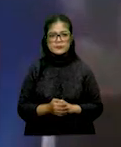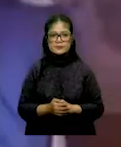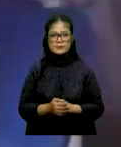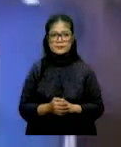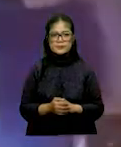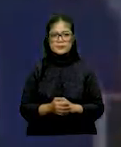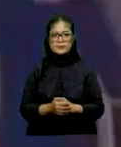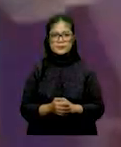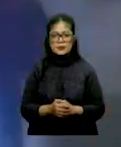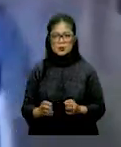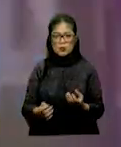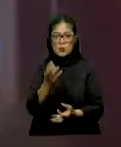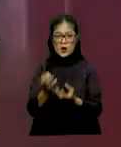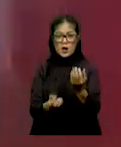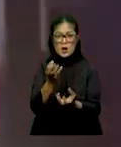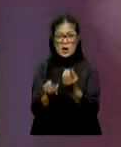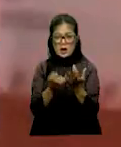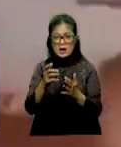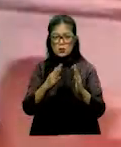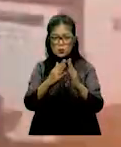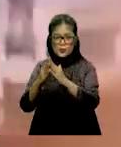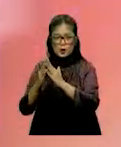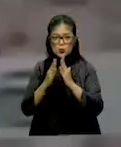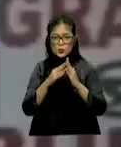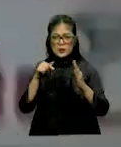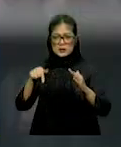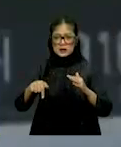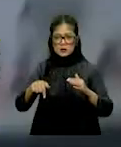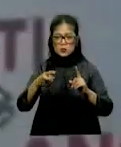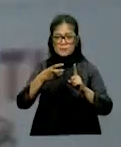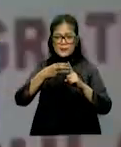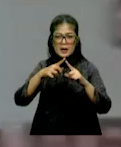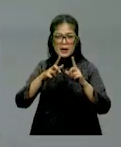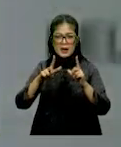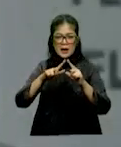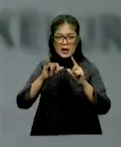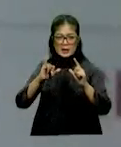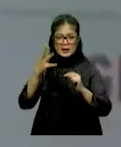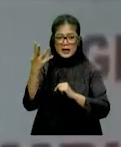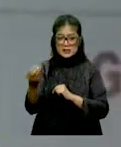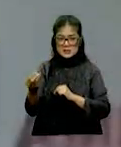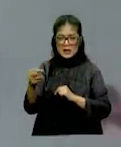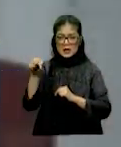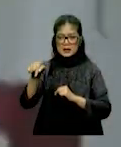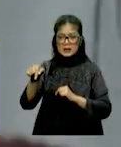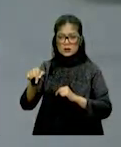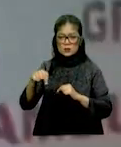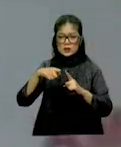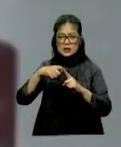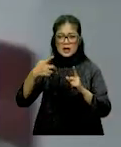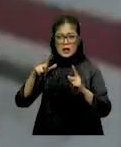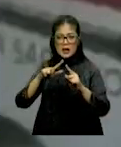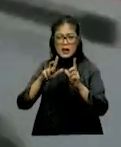kebakaran di... Kebakaran menghanguskan seluruh bangunan aula balai desa Sari Rejo, Kecamatan Kaliwungu, Kendal, Jawa Tengah pada Minggu